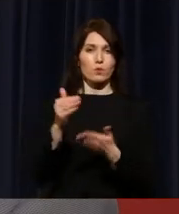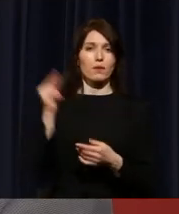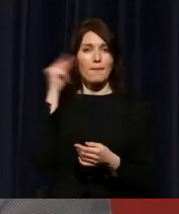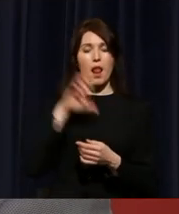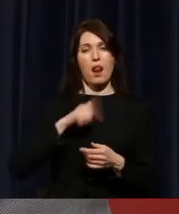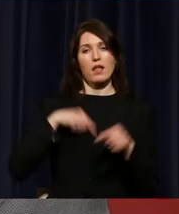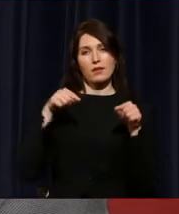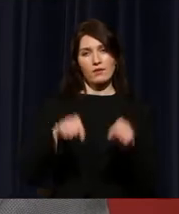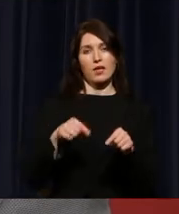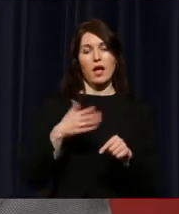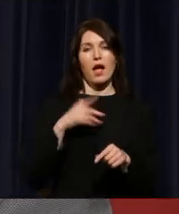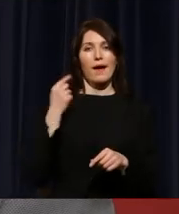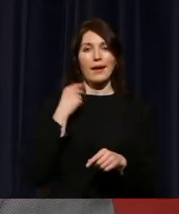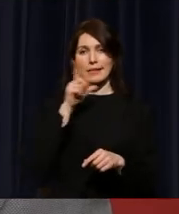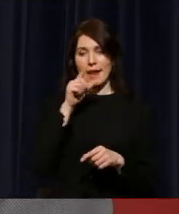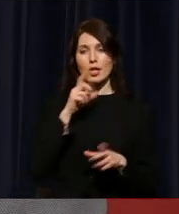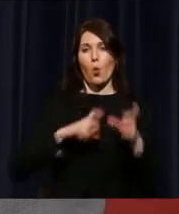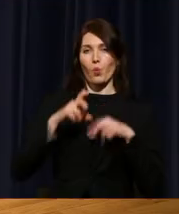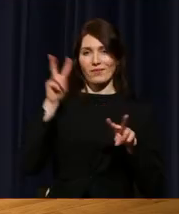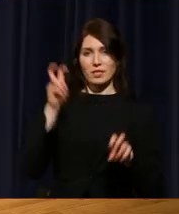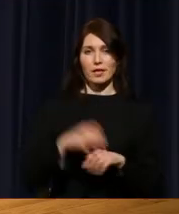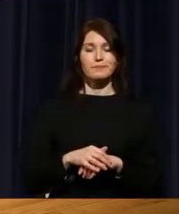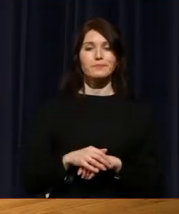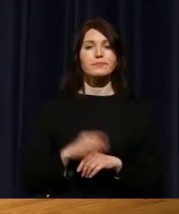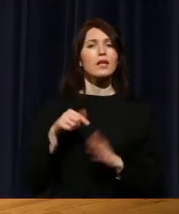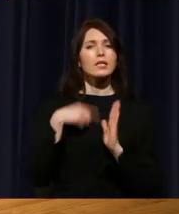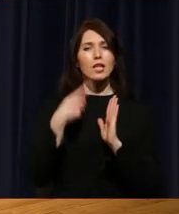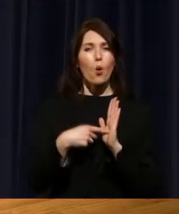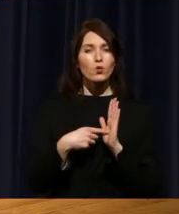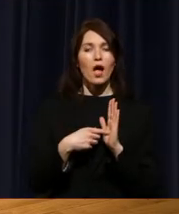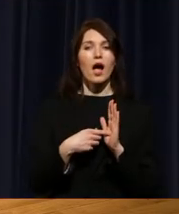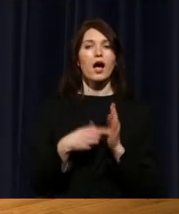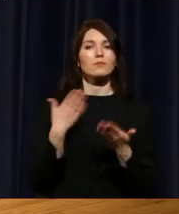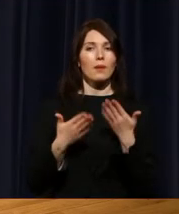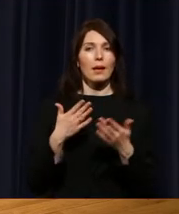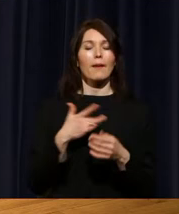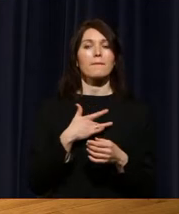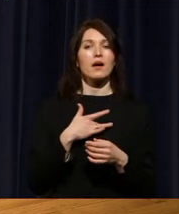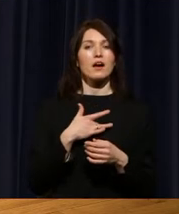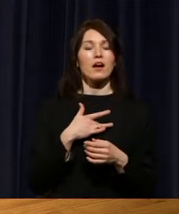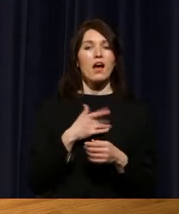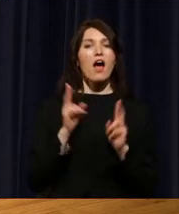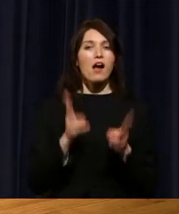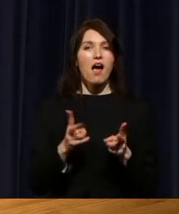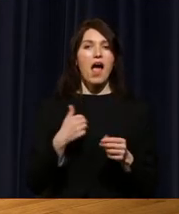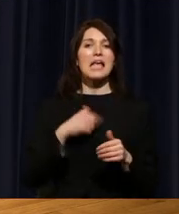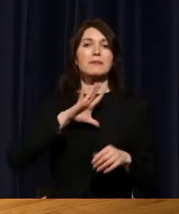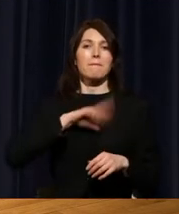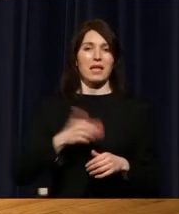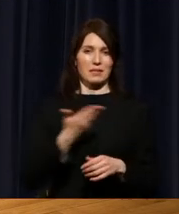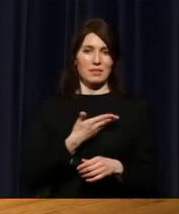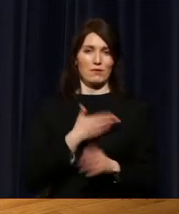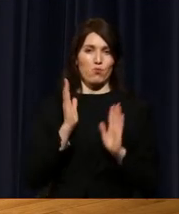šeit Latvijā pie mums. Es jau pieļauju, ka tas jautājums izriet ar to saucamo jautājumu, nu, kā tad es pēc tam